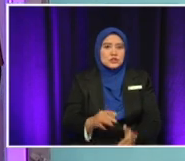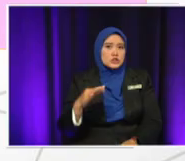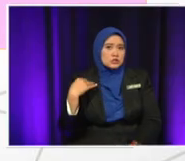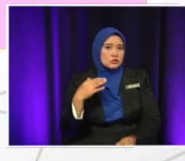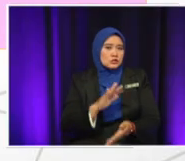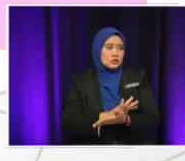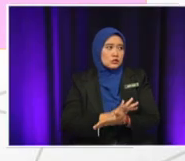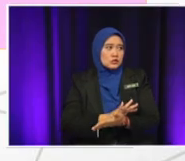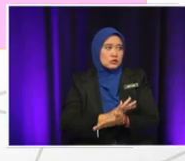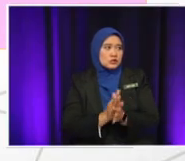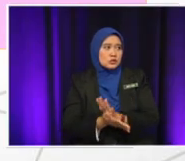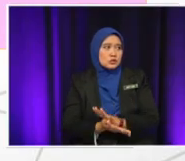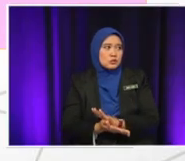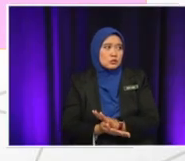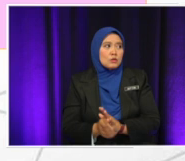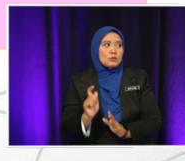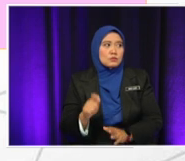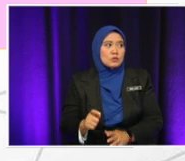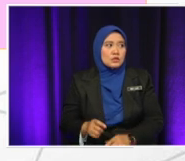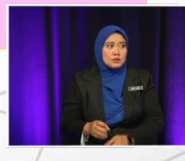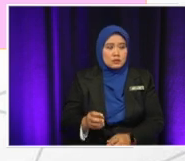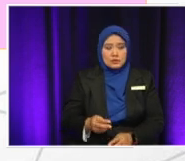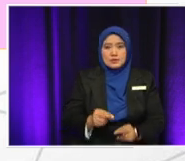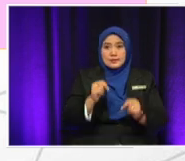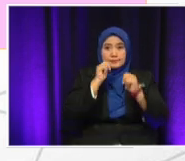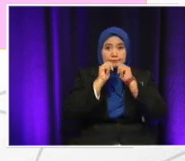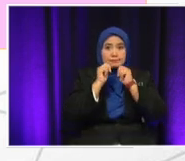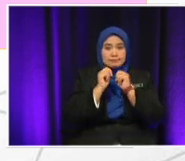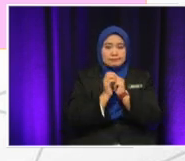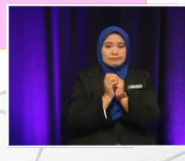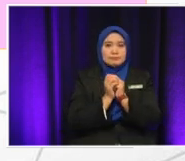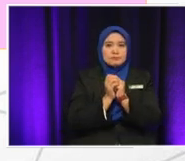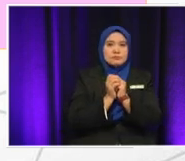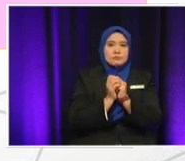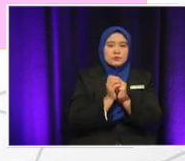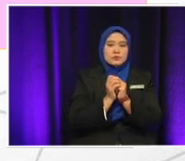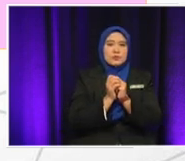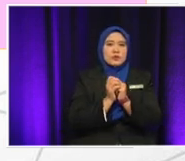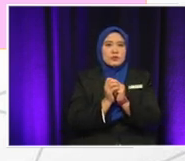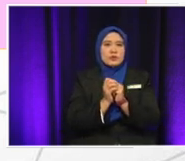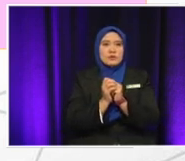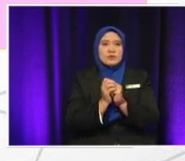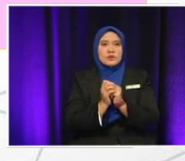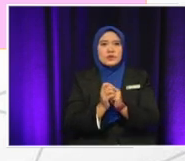Terangkan logo anda dari aspek jenismu ketat jadi mau ke tab apa yang kita gunakan contohnya